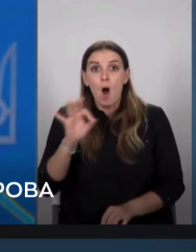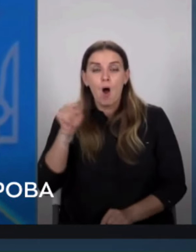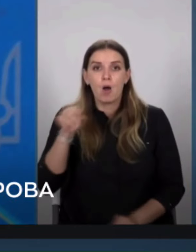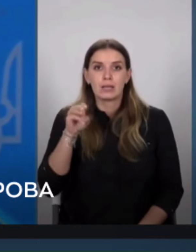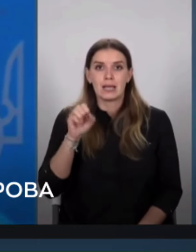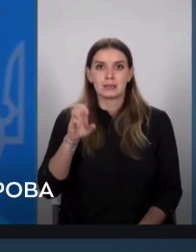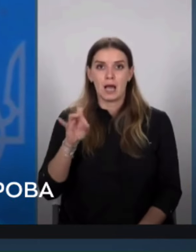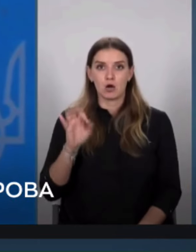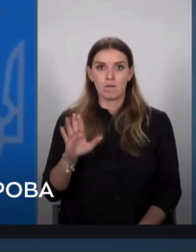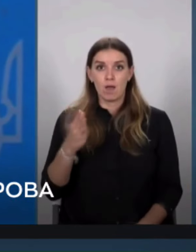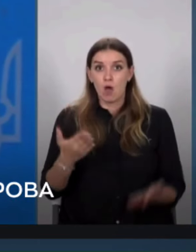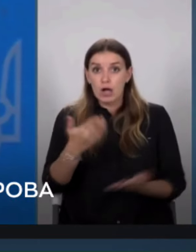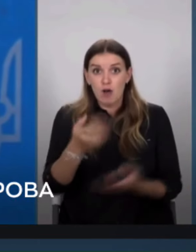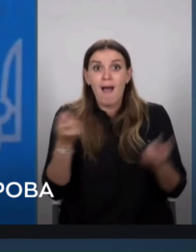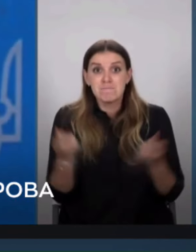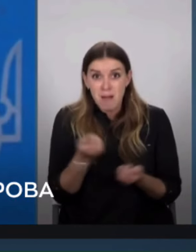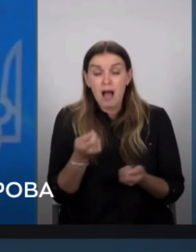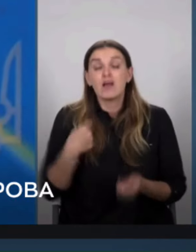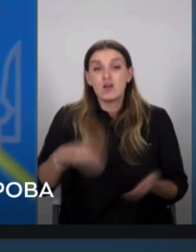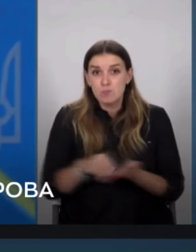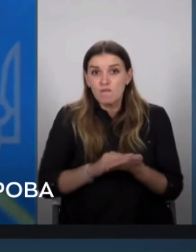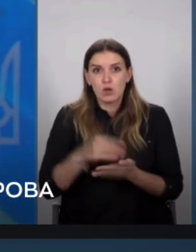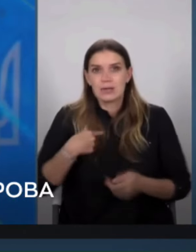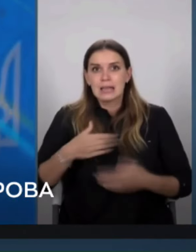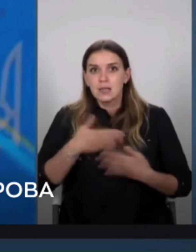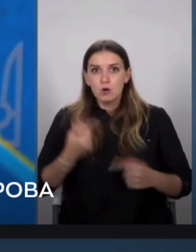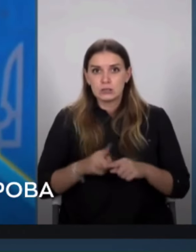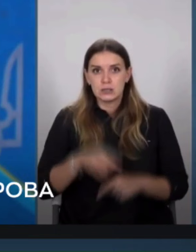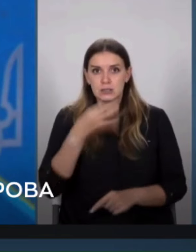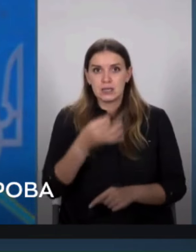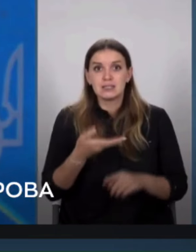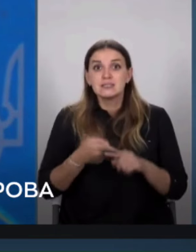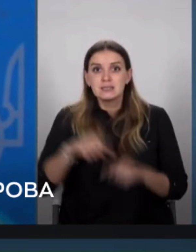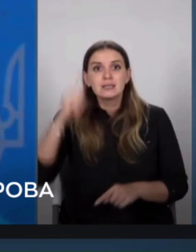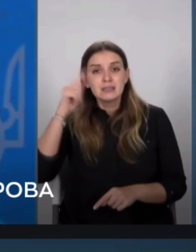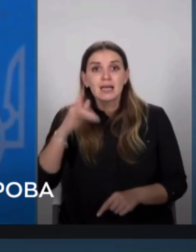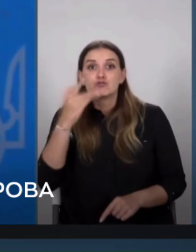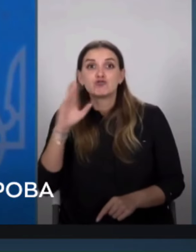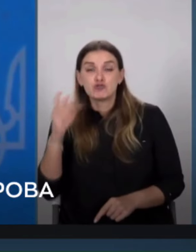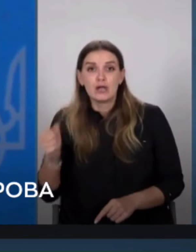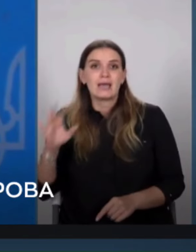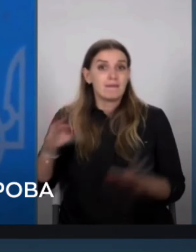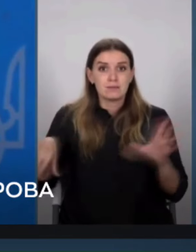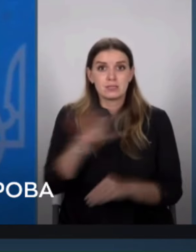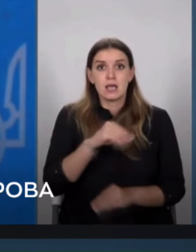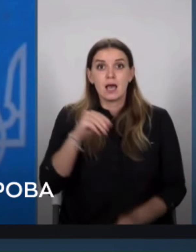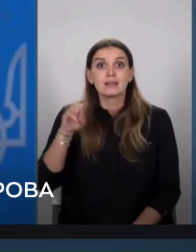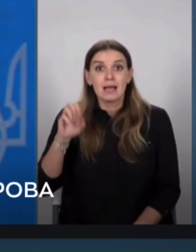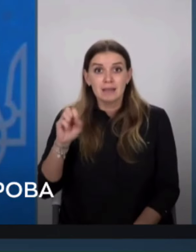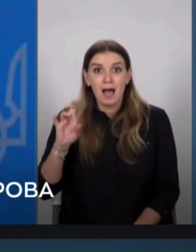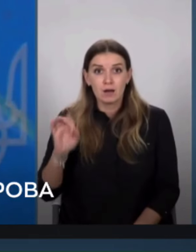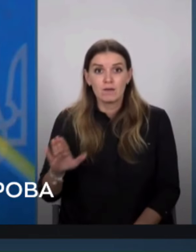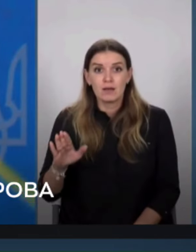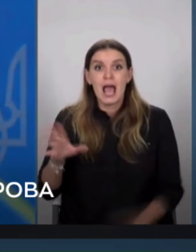Татарова. Але якщо вам замало, я вам повторю. Я не хотів це сказати. Це знають і Сполучені Штати, і всі. Олег